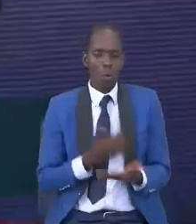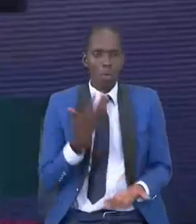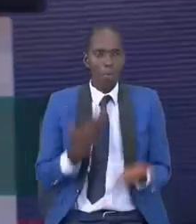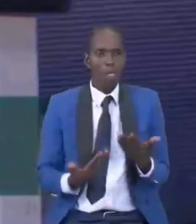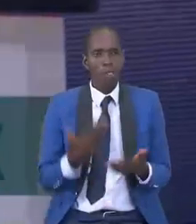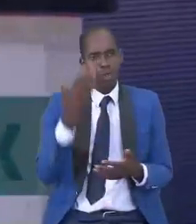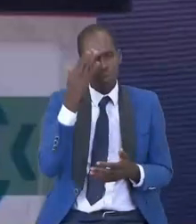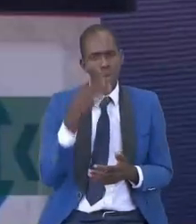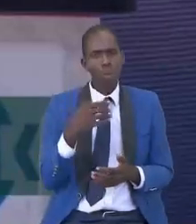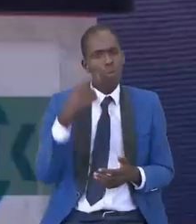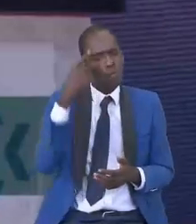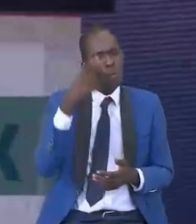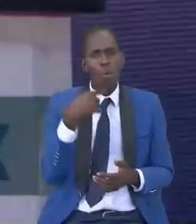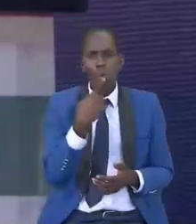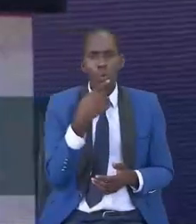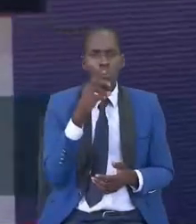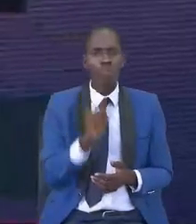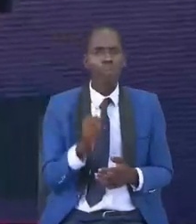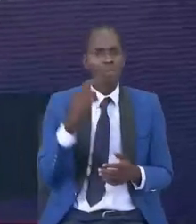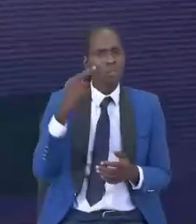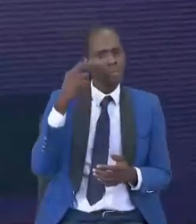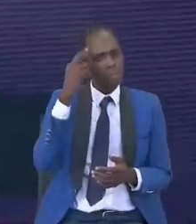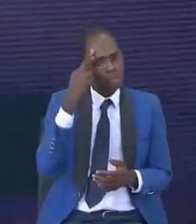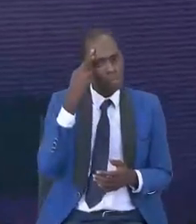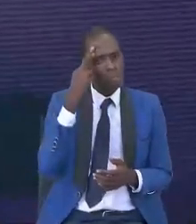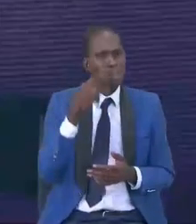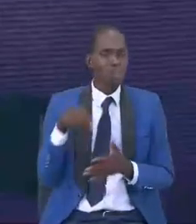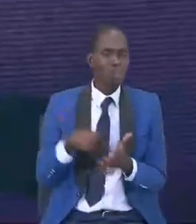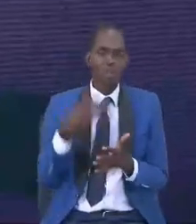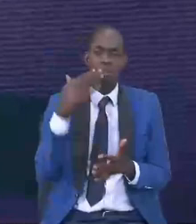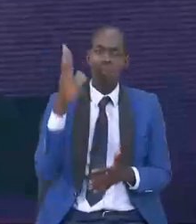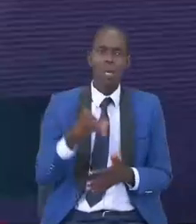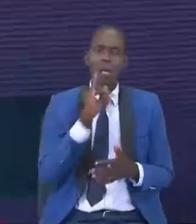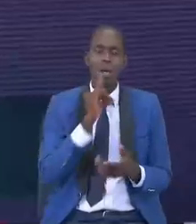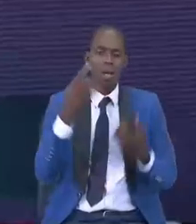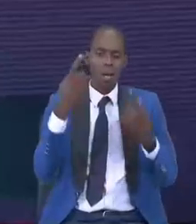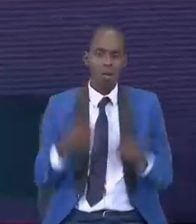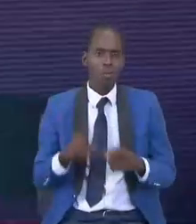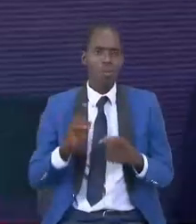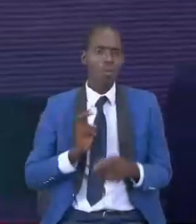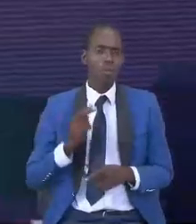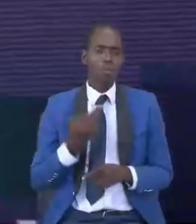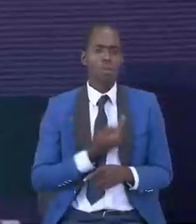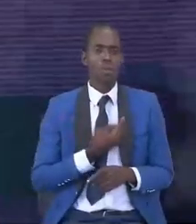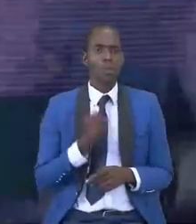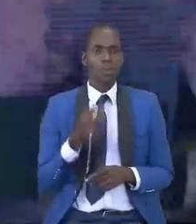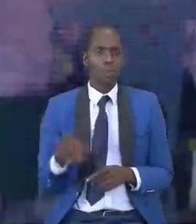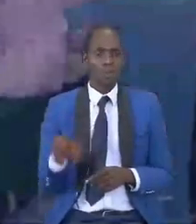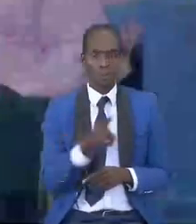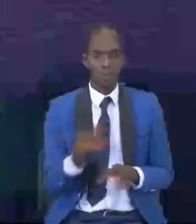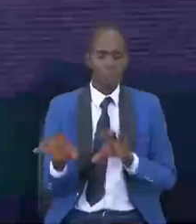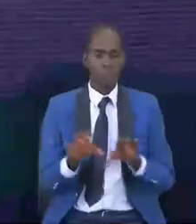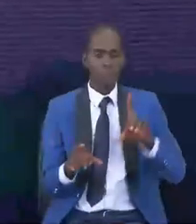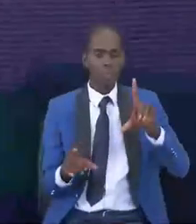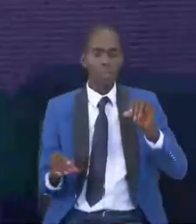Pour savoir qui nous attire ce malheur. Ils tirèrent au sort et le sort tomba sur